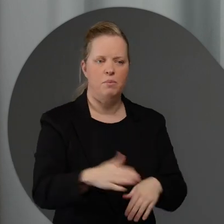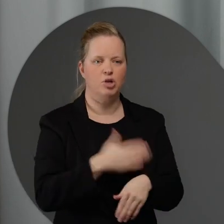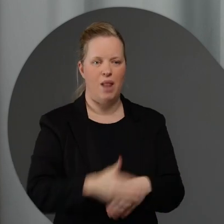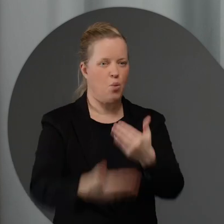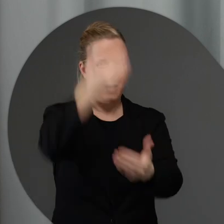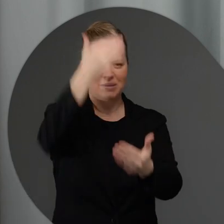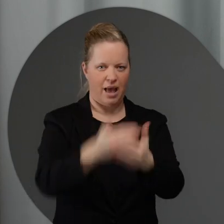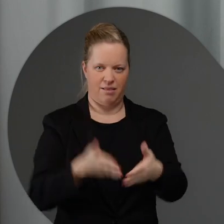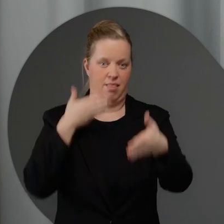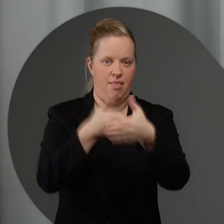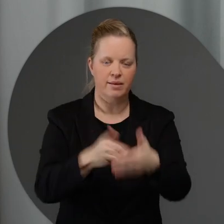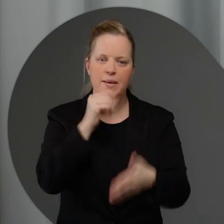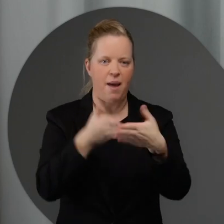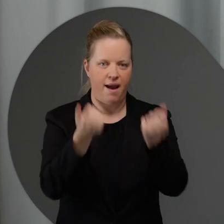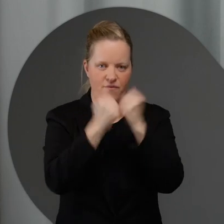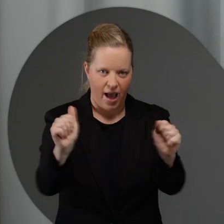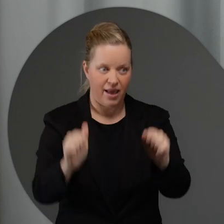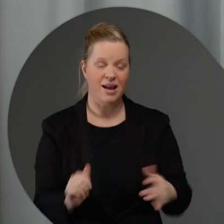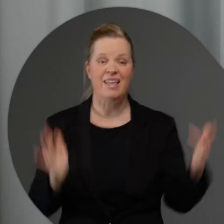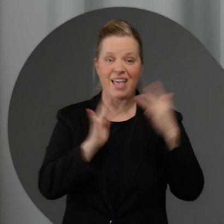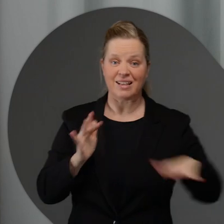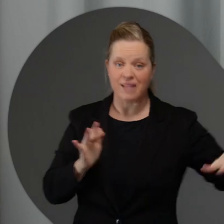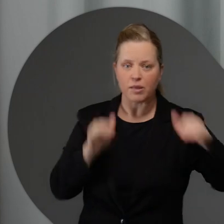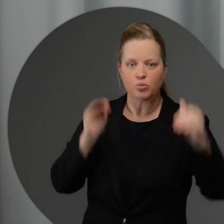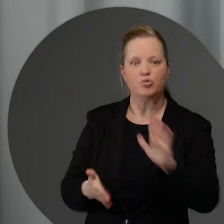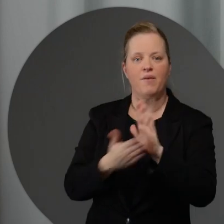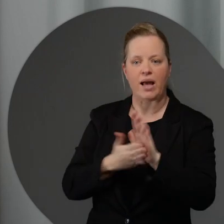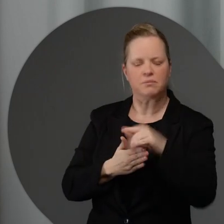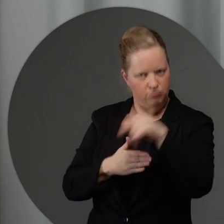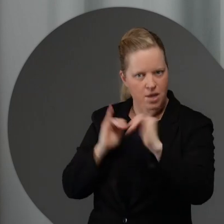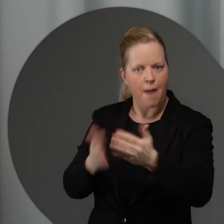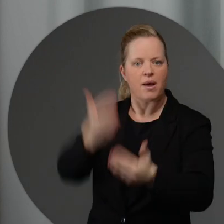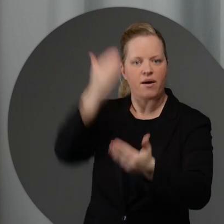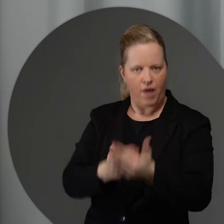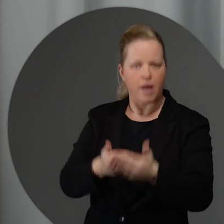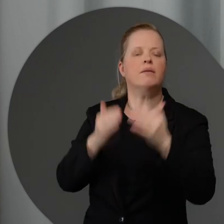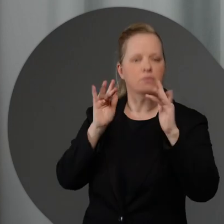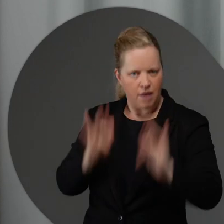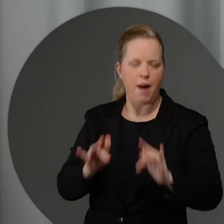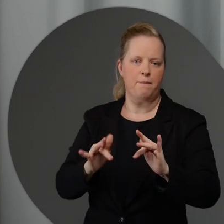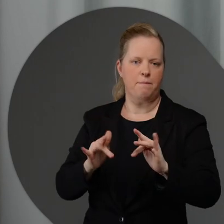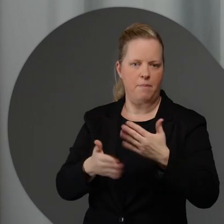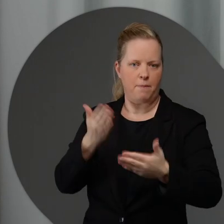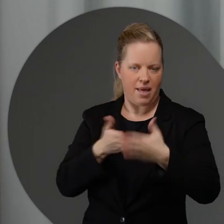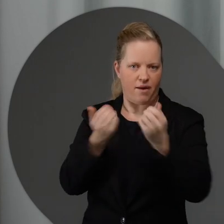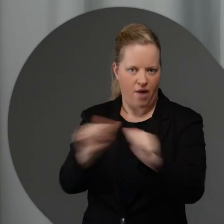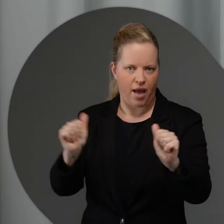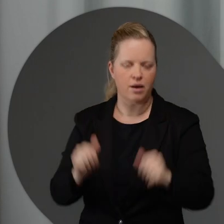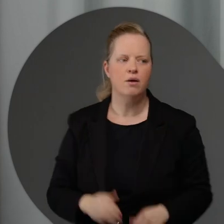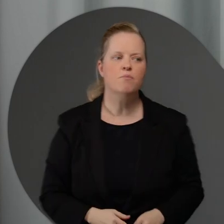jetzt behaupte, die Webseite ist nicht barrierefrei zum Beispiel, dann muss mir die Gegenseite beweisen, dass ihre Webseite barrierefrei ist.